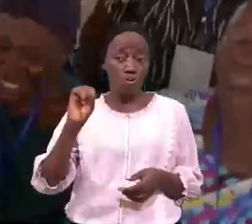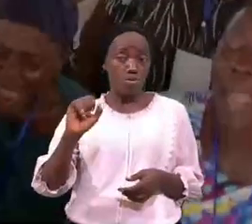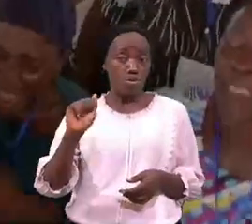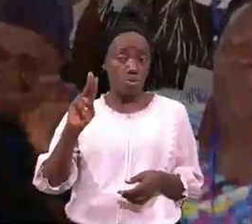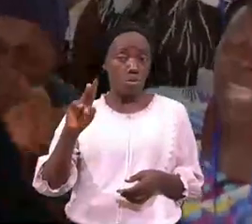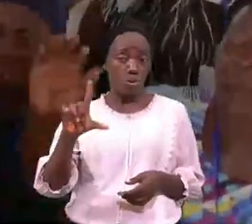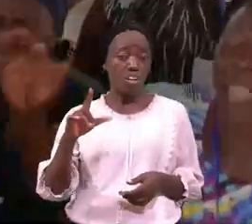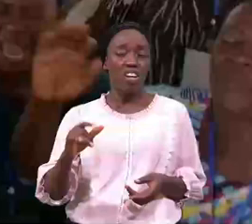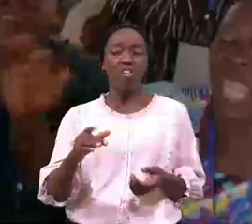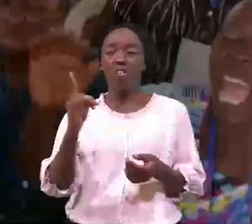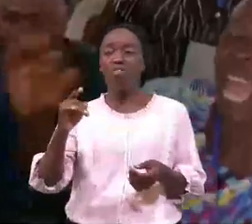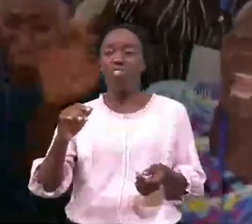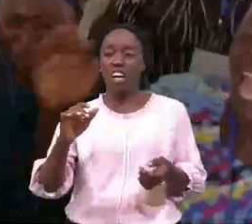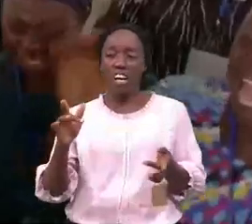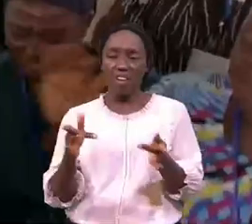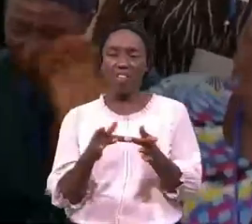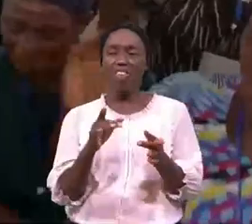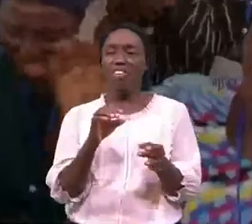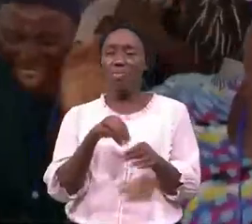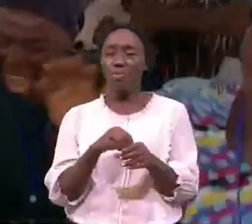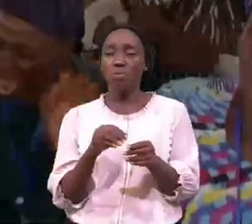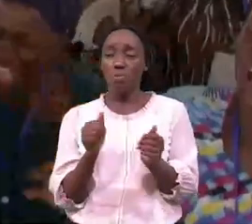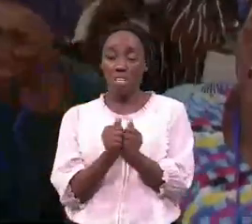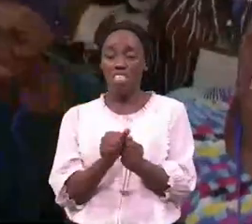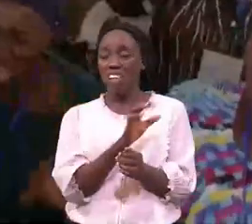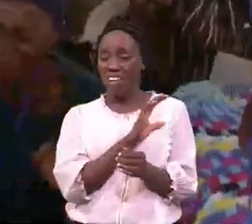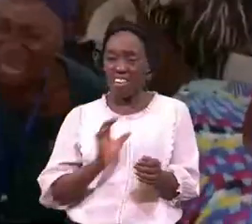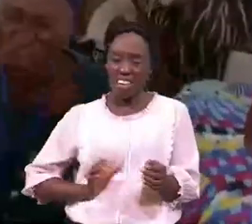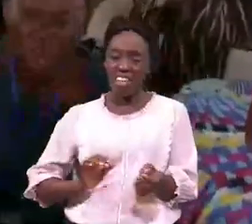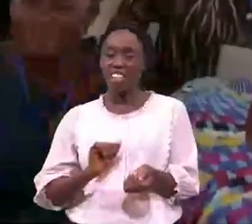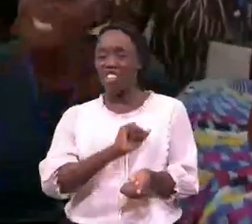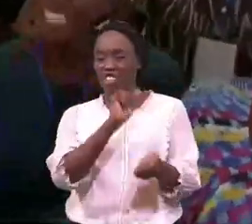pour que je sois un modèle pour les autres.